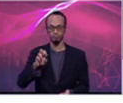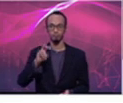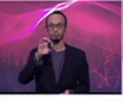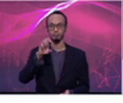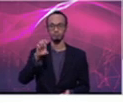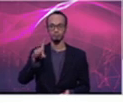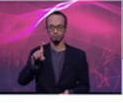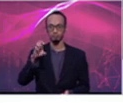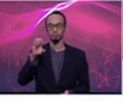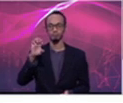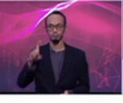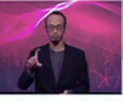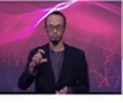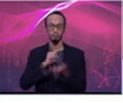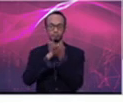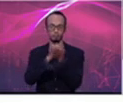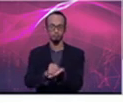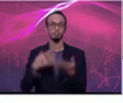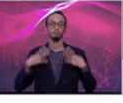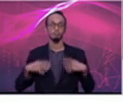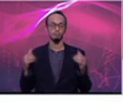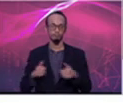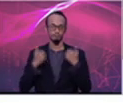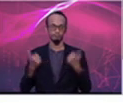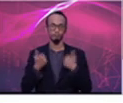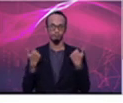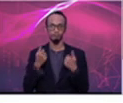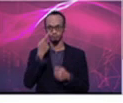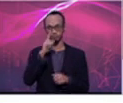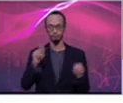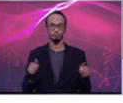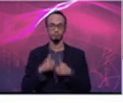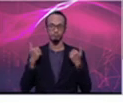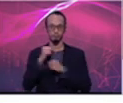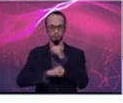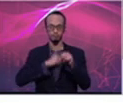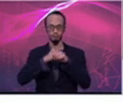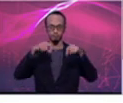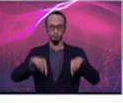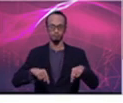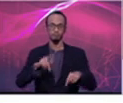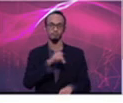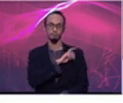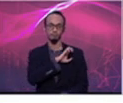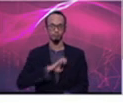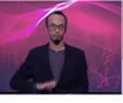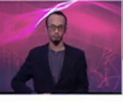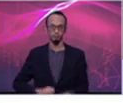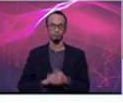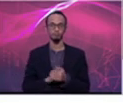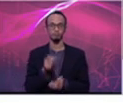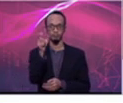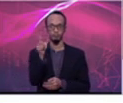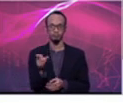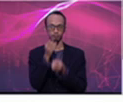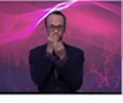4000 pasang baju raya kepada golongan kurang bernasib baik untuk sambutan aidilfitri tahun ini ketua pegawai eksekutifnya Amir Ali vali